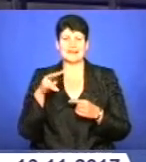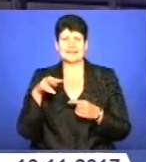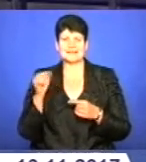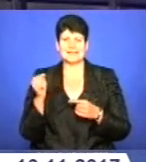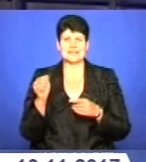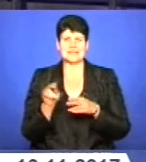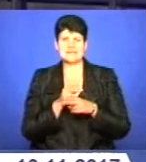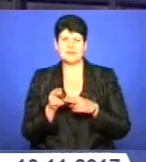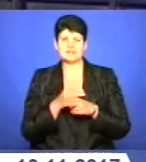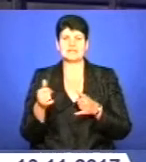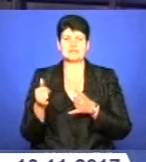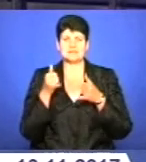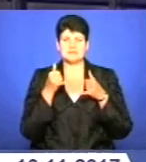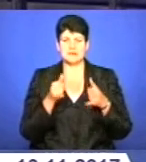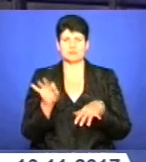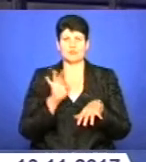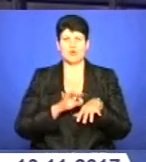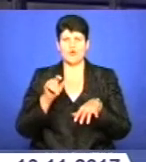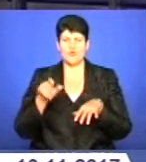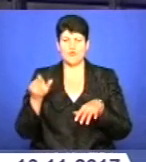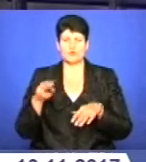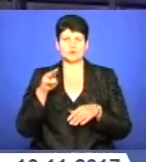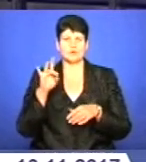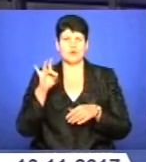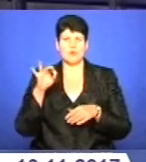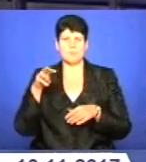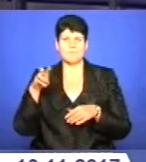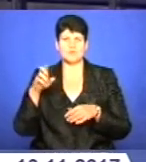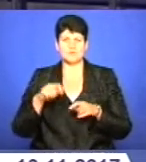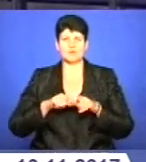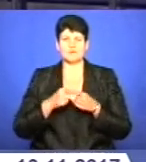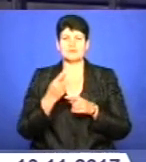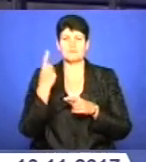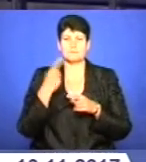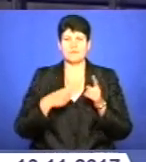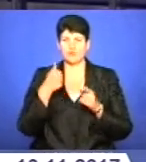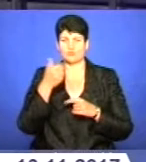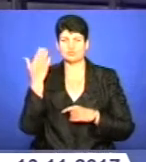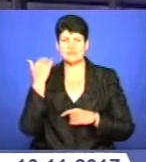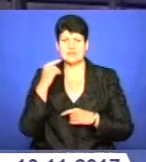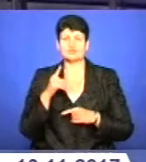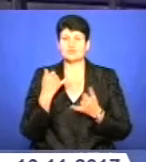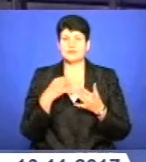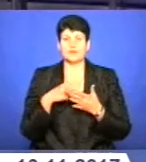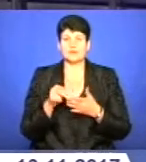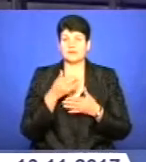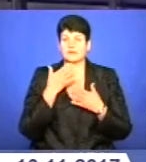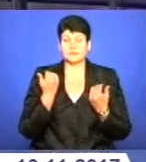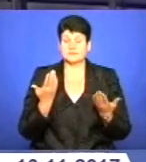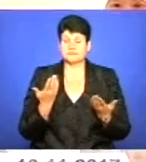хворий тромбоцитами, вийшов із ладу ще півроку тому. Чому досі не закупили нового обладнання, дізнавалася Богдана